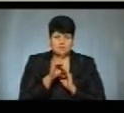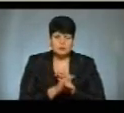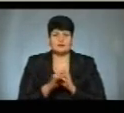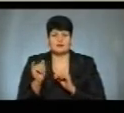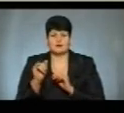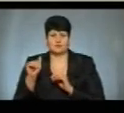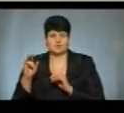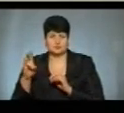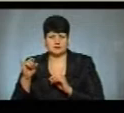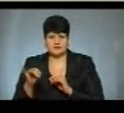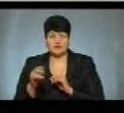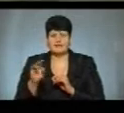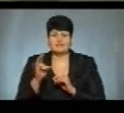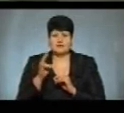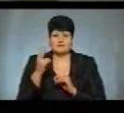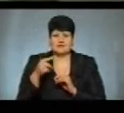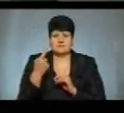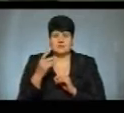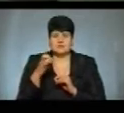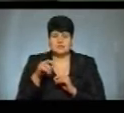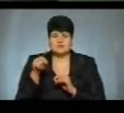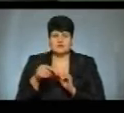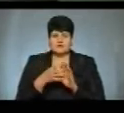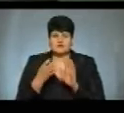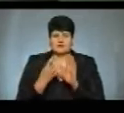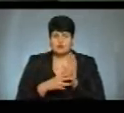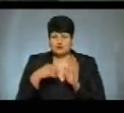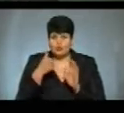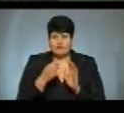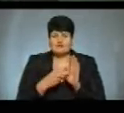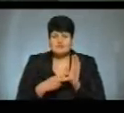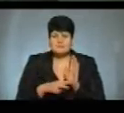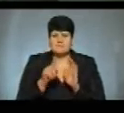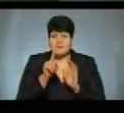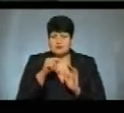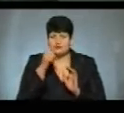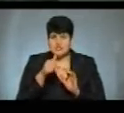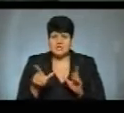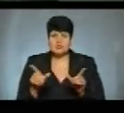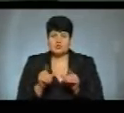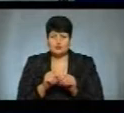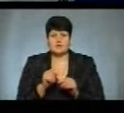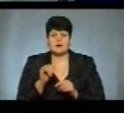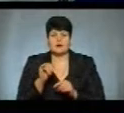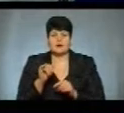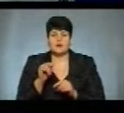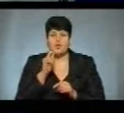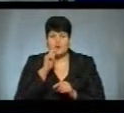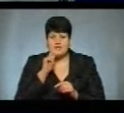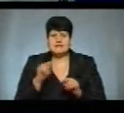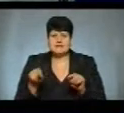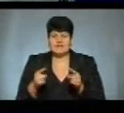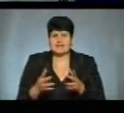Республіки. У неділю 21 січня 1990 року у 71-ю річницю з Луки УНР і ЗУНР в Україні